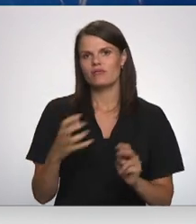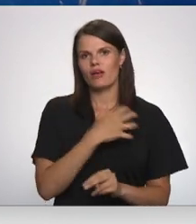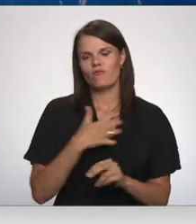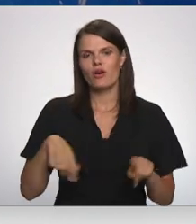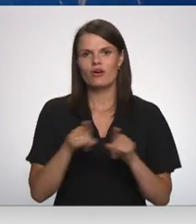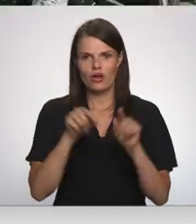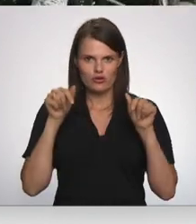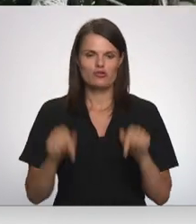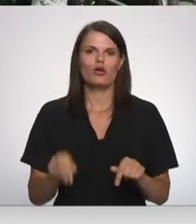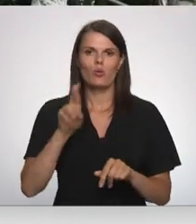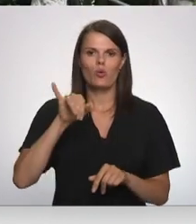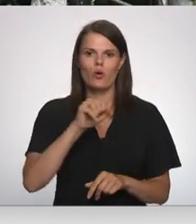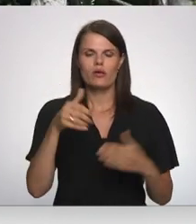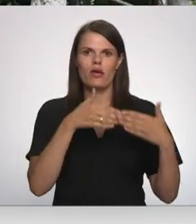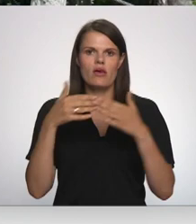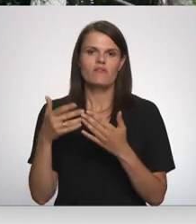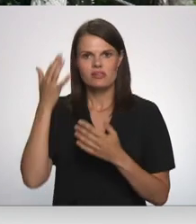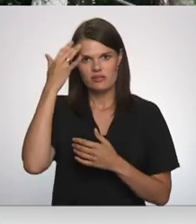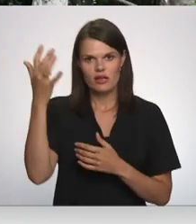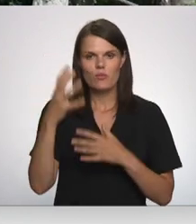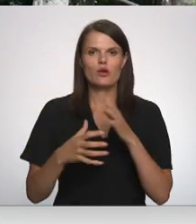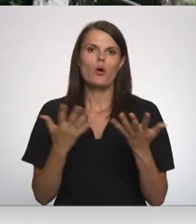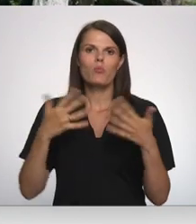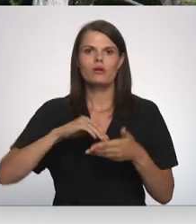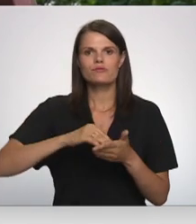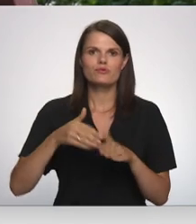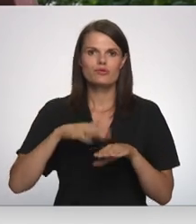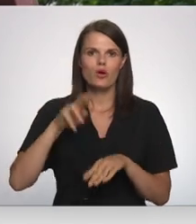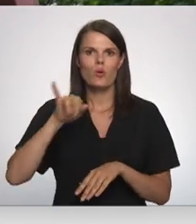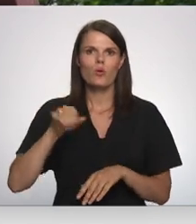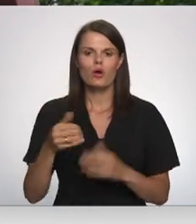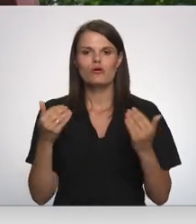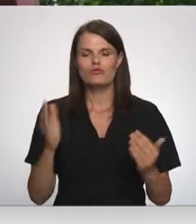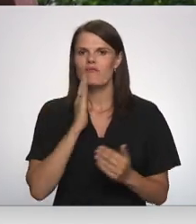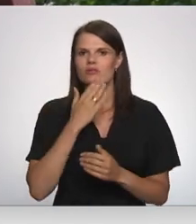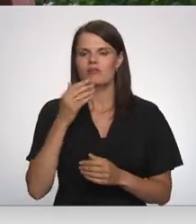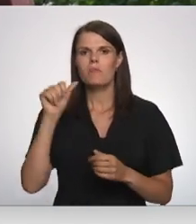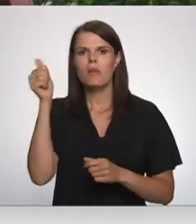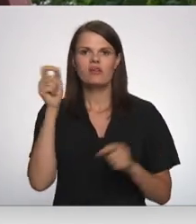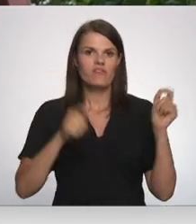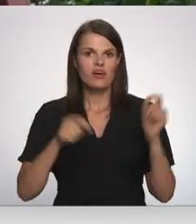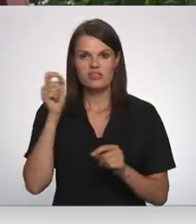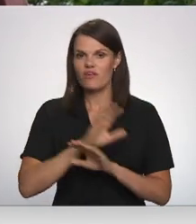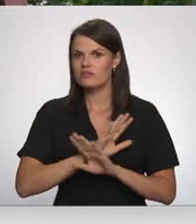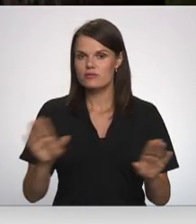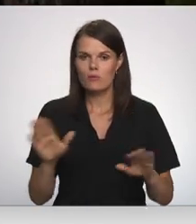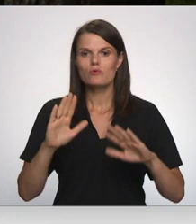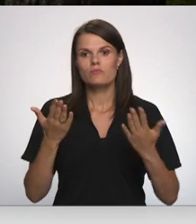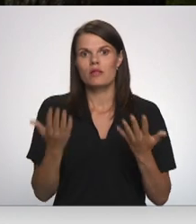rojā cerību. Ģeopolitiskās situācijas dēļ roja ārtlabi šovasar nenotiks, bet iespējams darbu radīs